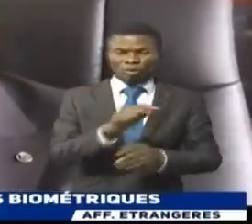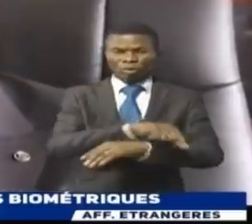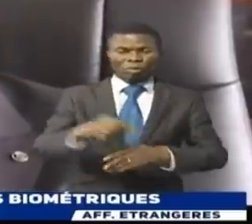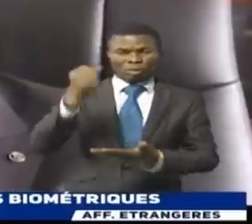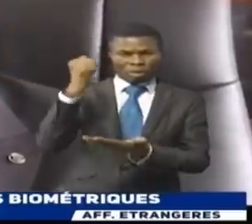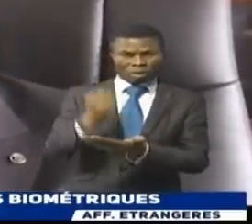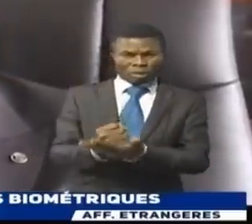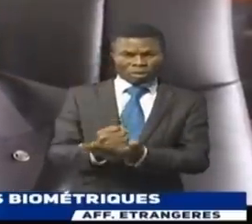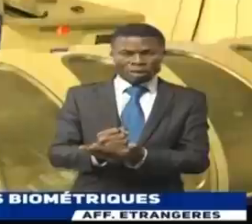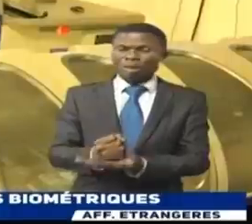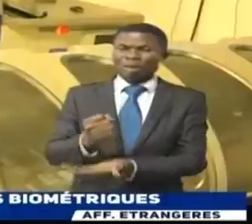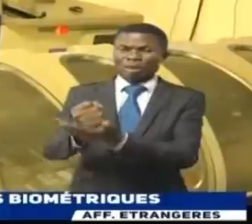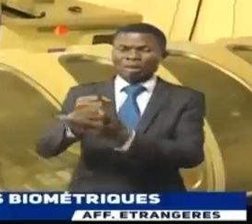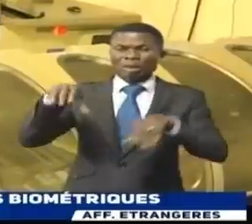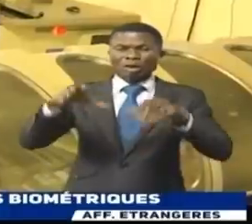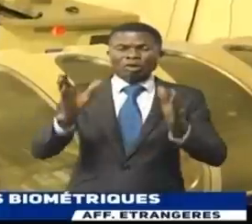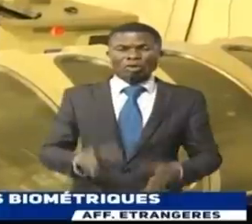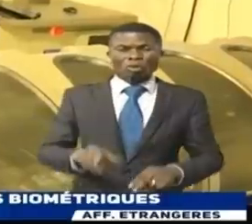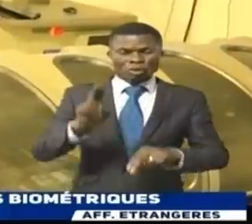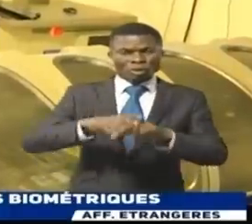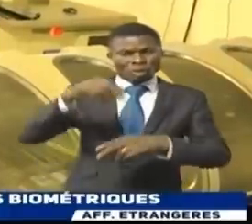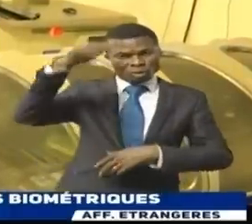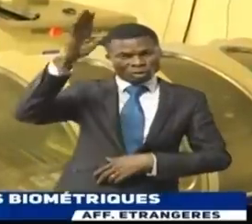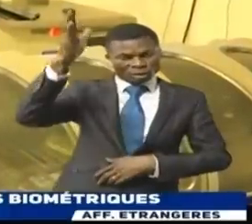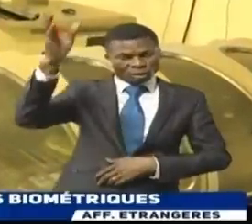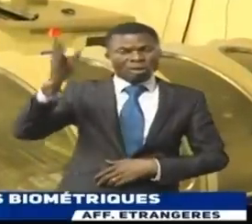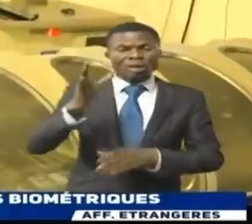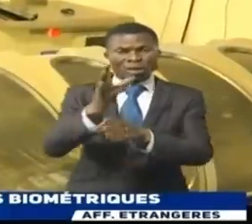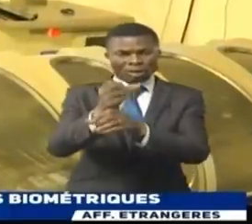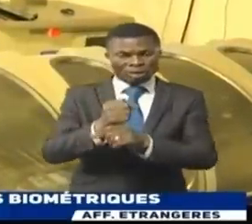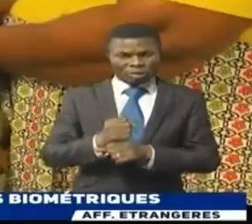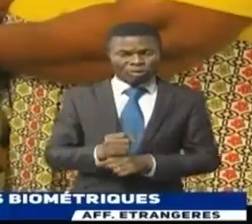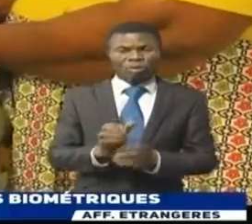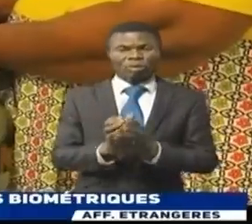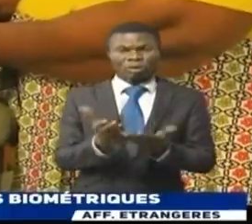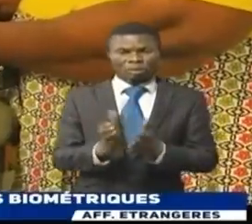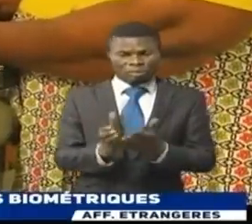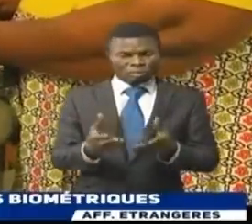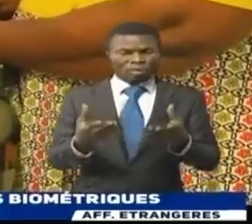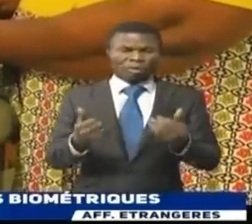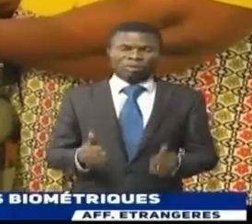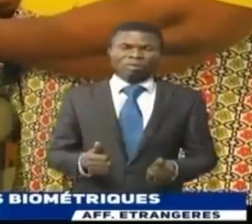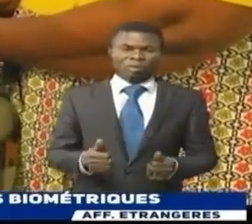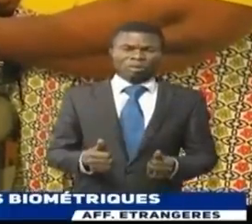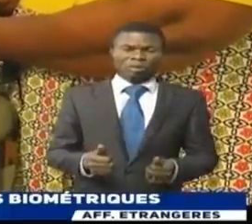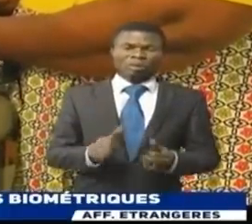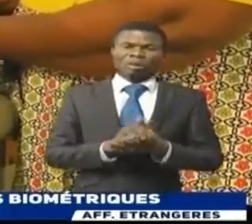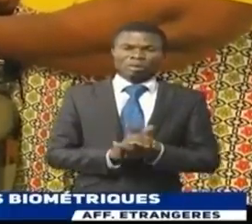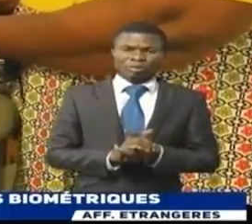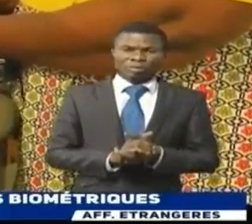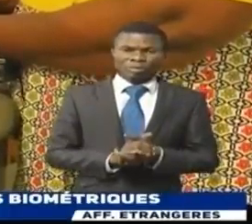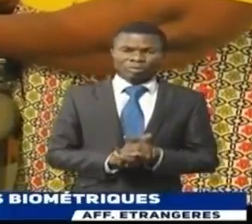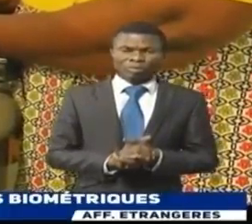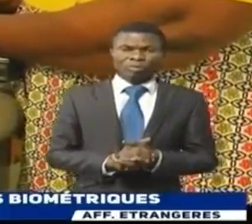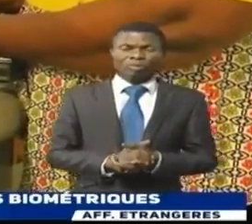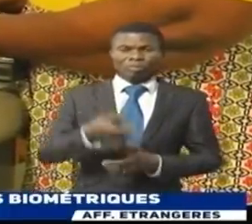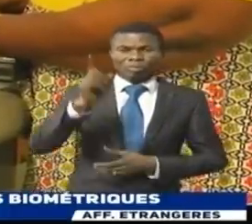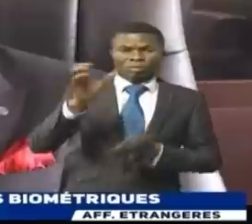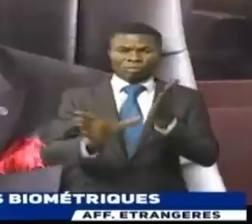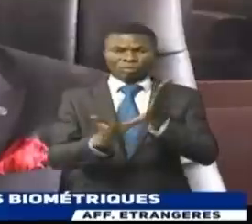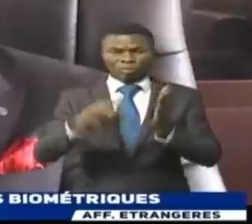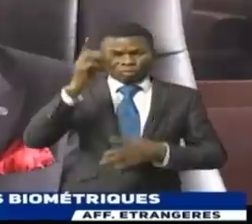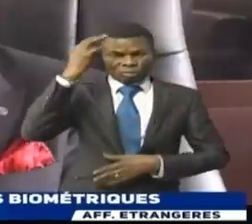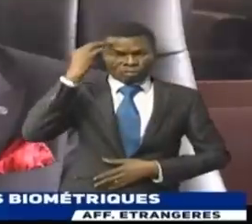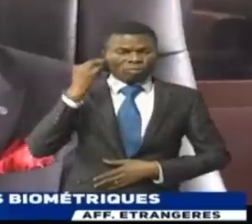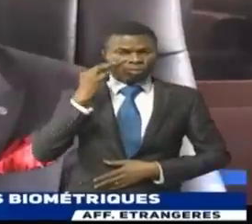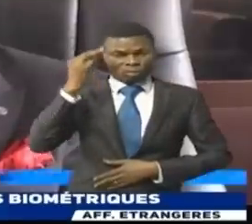de faciliter aux compatriotes congolais vivant à l'étranger l'obtention de cette carte d'identité. Le vice-premier ministre,